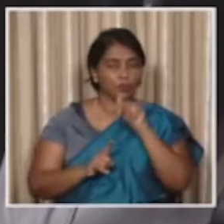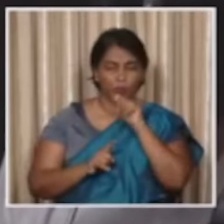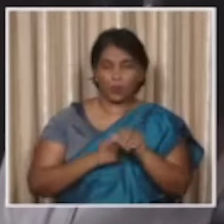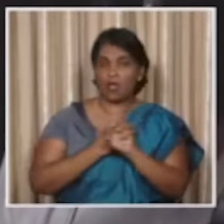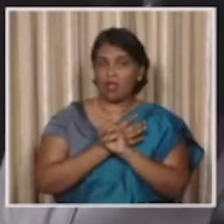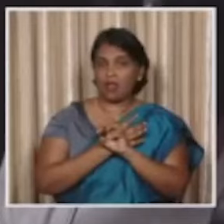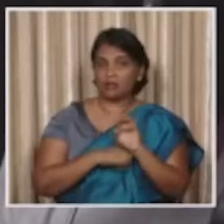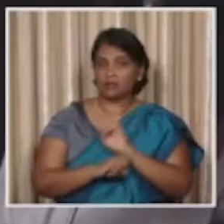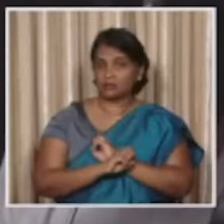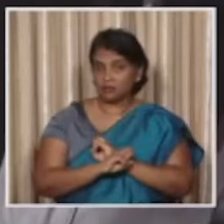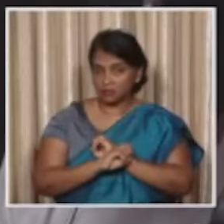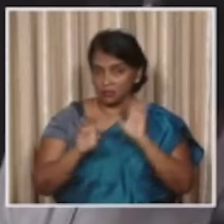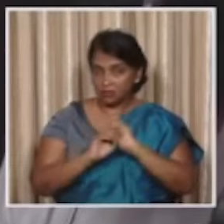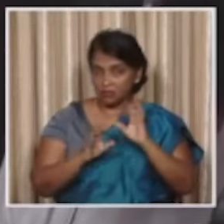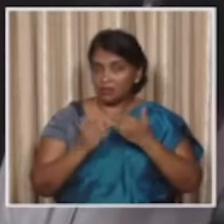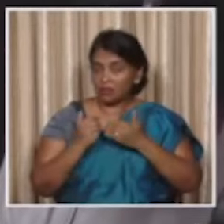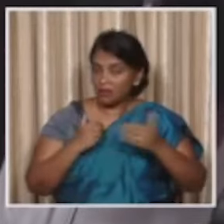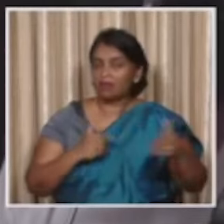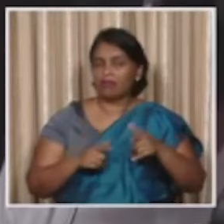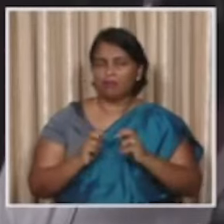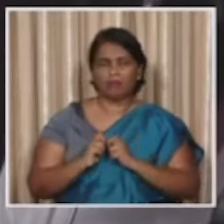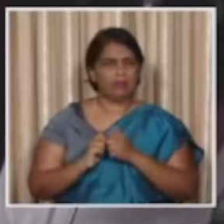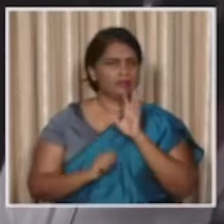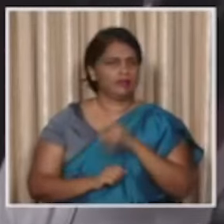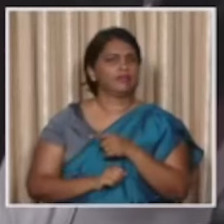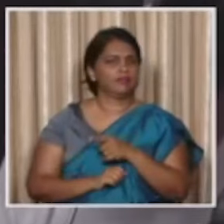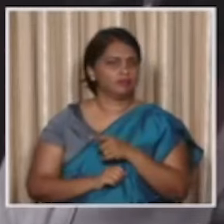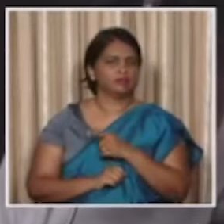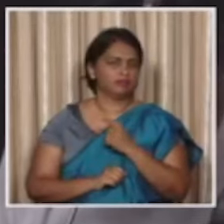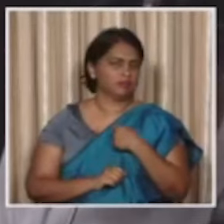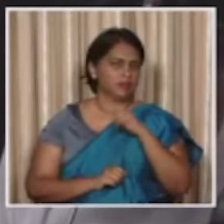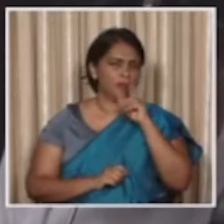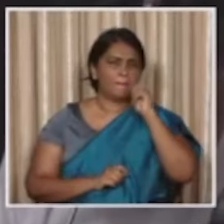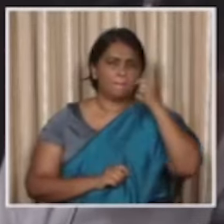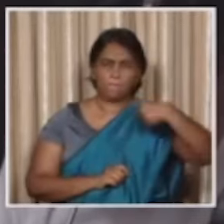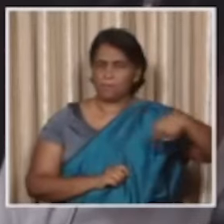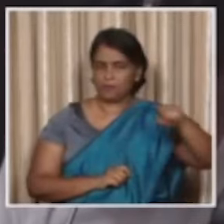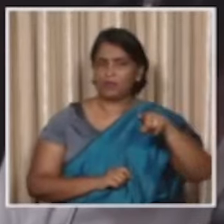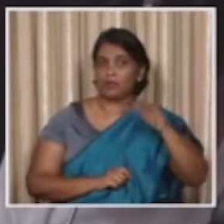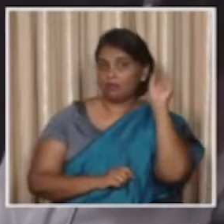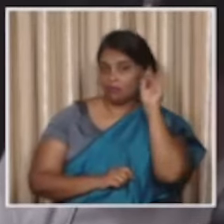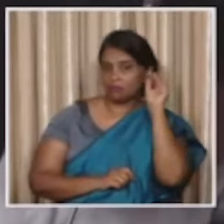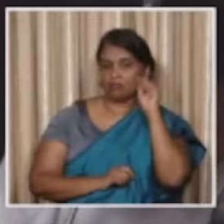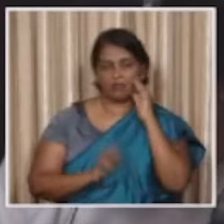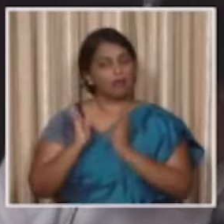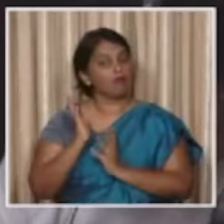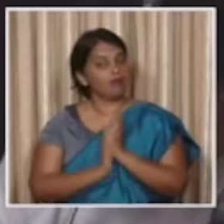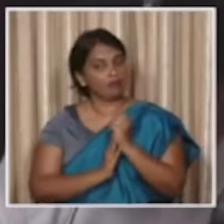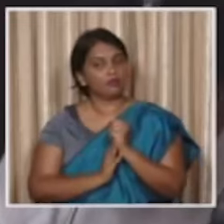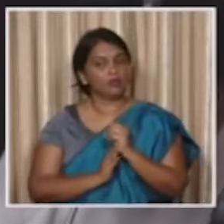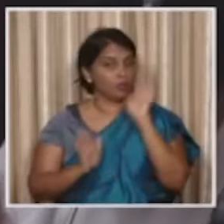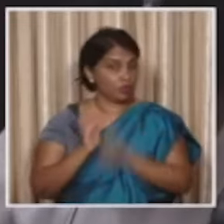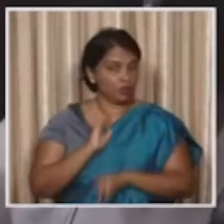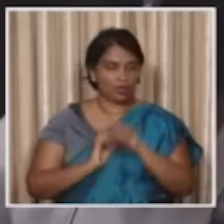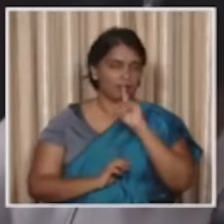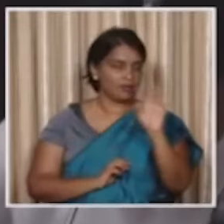දෙන්න ගත්ත දවස් ඉඳලා තමයි මේ තත්ත්වය වර්ධනය ඇති වුනේ. මං කියන්නේ ඒකෙන් මේ ජනතාවට මේවා දැනගැනීමේ අයිතිය කප්පාදු වෙන්න